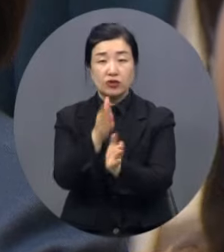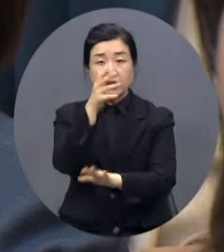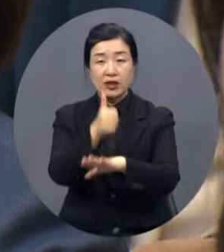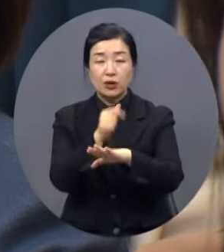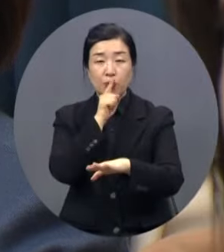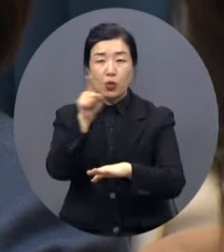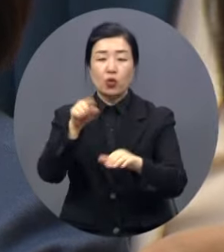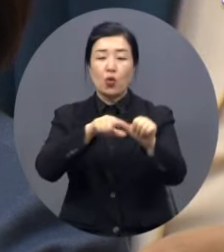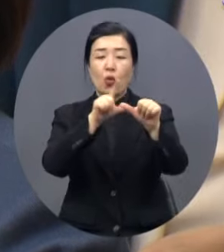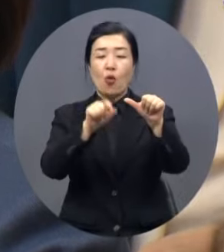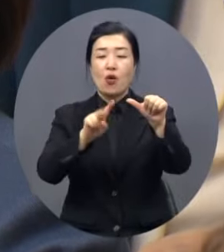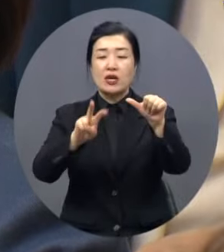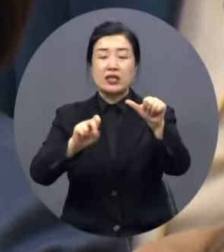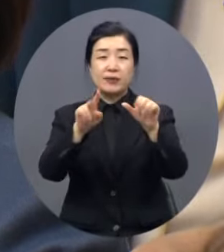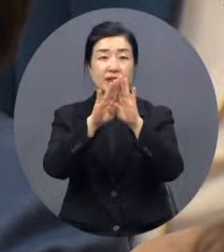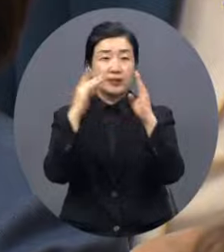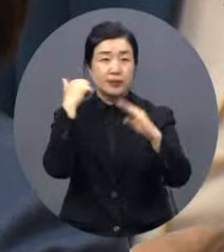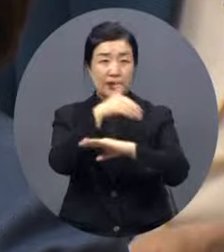오는 21일에